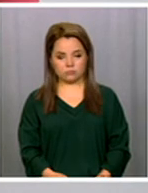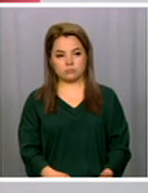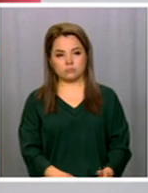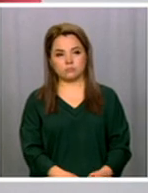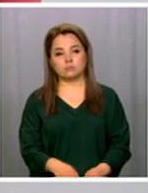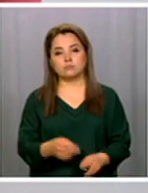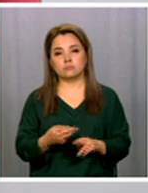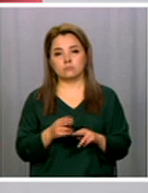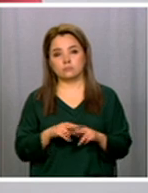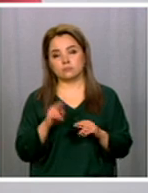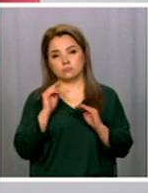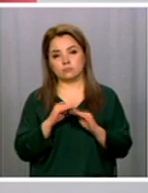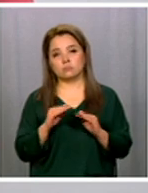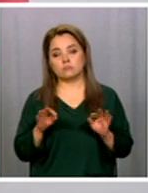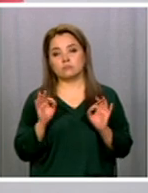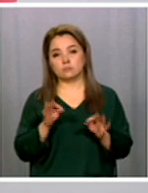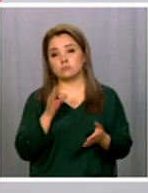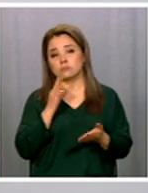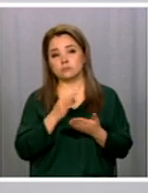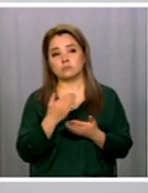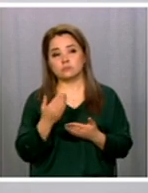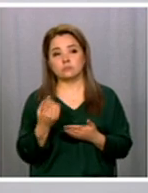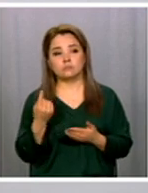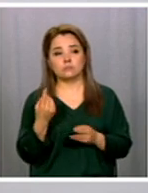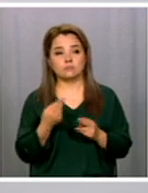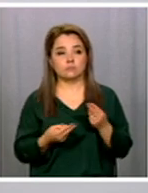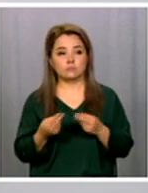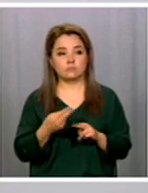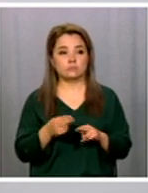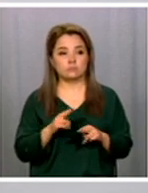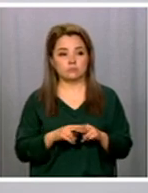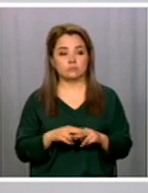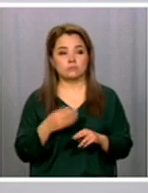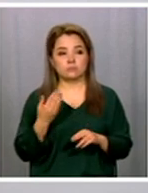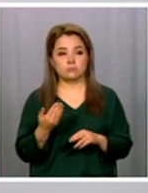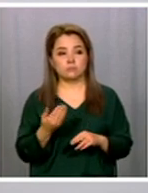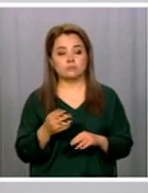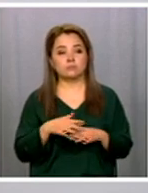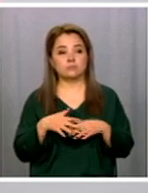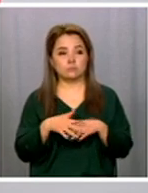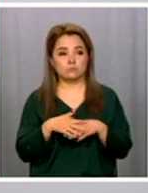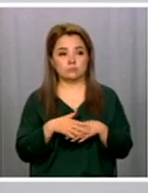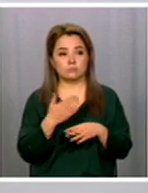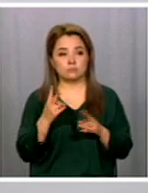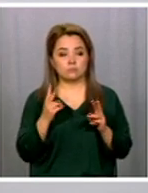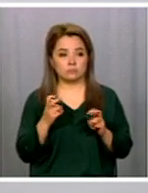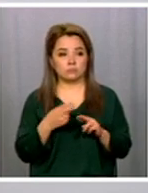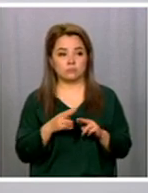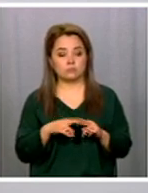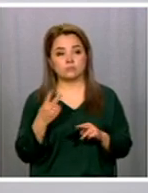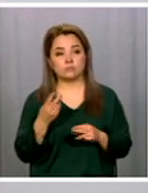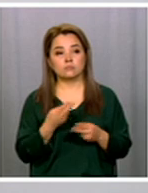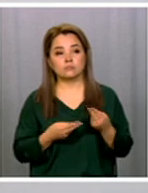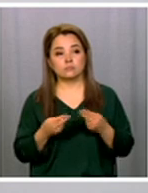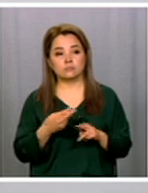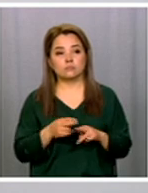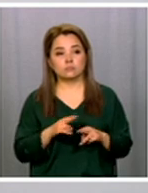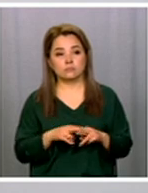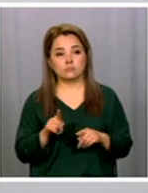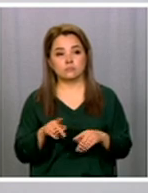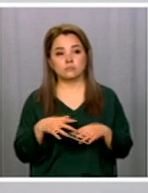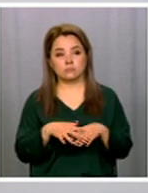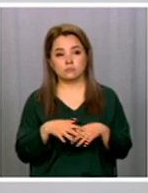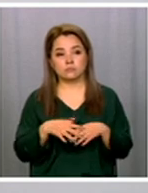Сонымен оқушылар дұрыс жауабы бірінші суретте ол жасуша. Екінші суретте